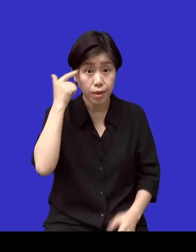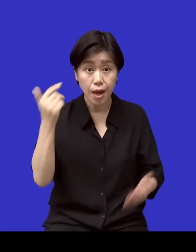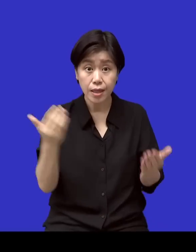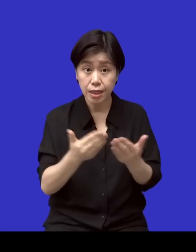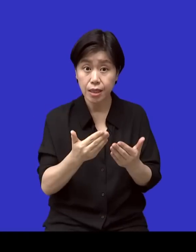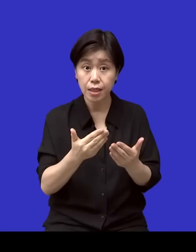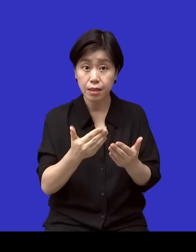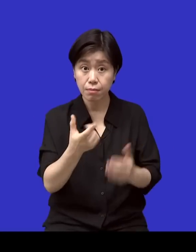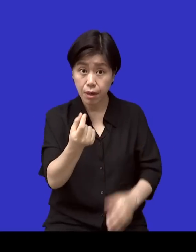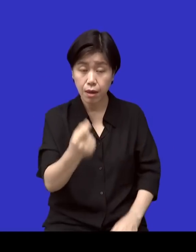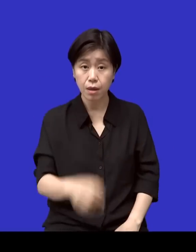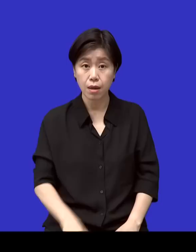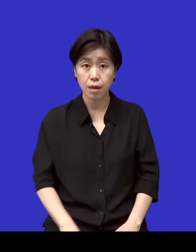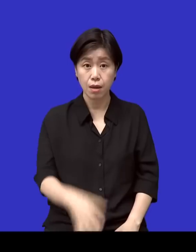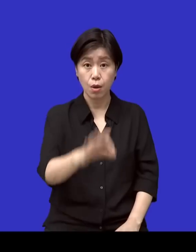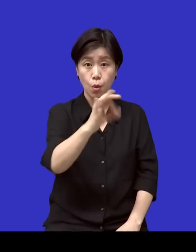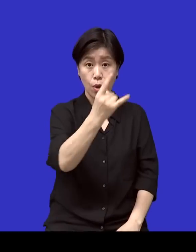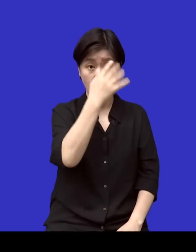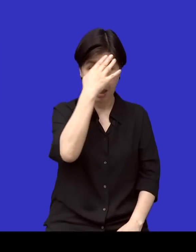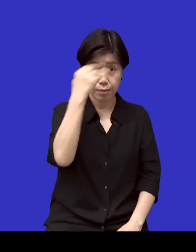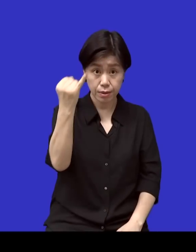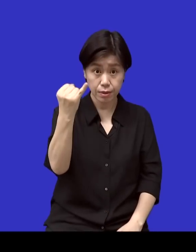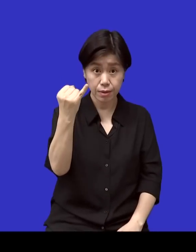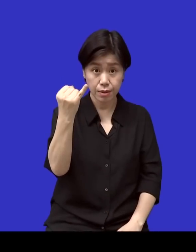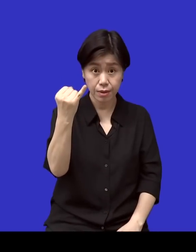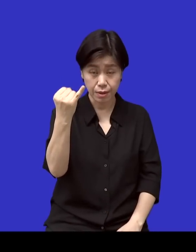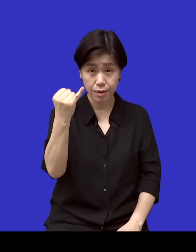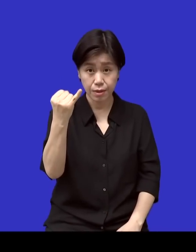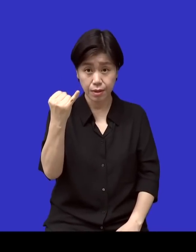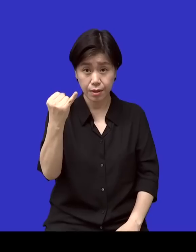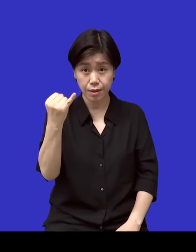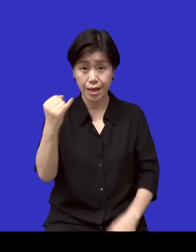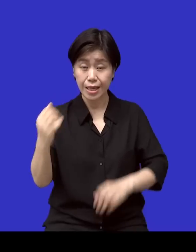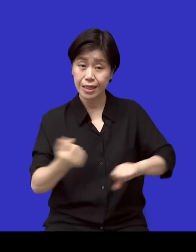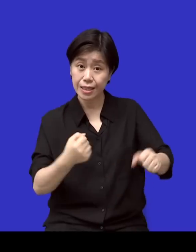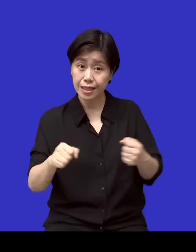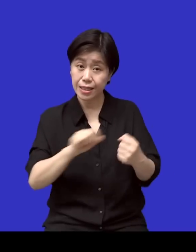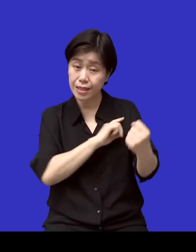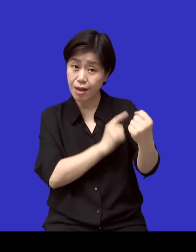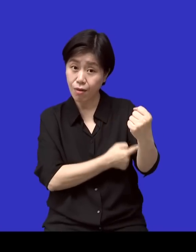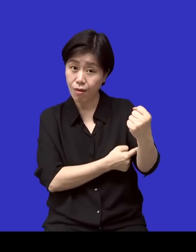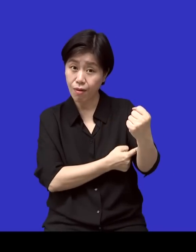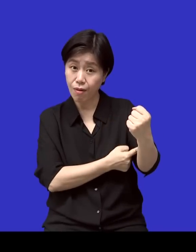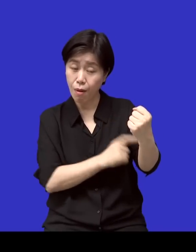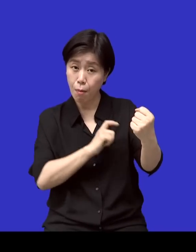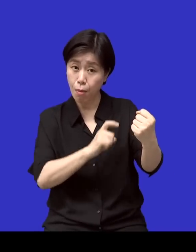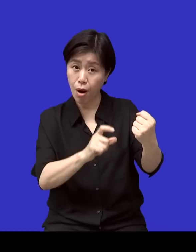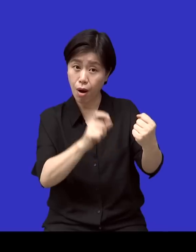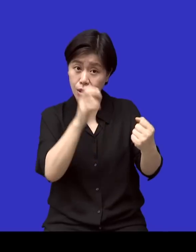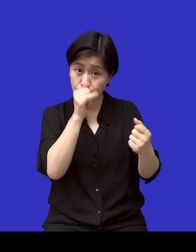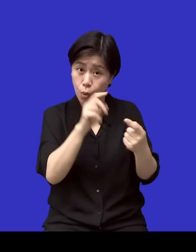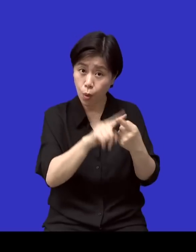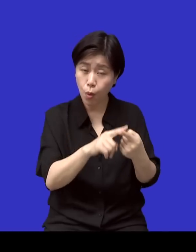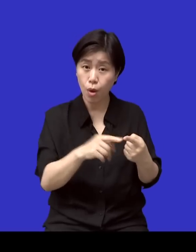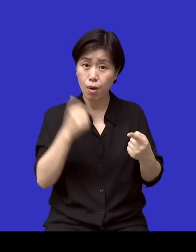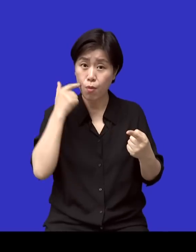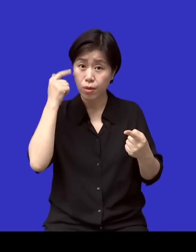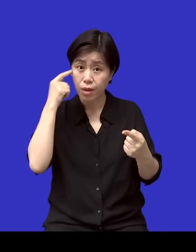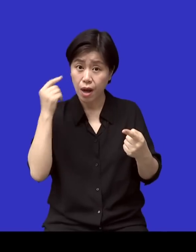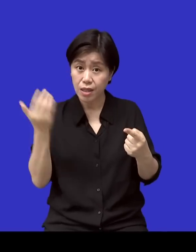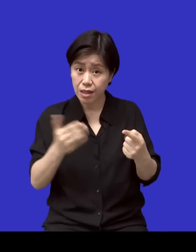목사님이십니다. 그 외할머니가 목사님이시고 스키 자격증도 있으시고. 네. 스키 타는 목사님이네. 스키 타는 목사님이네요.